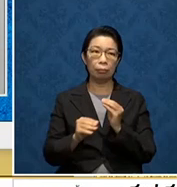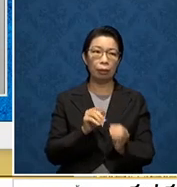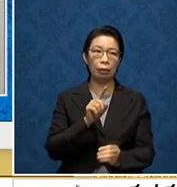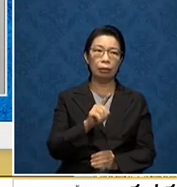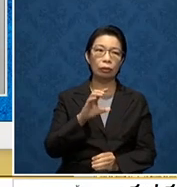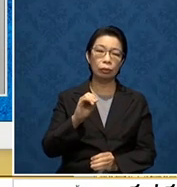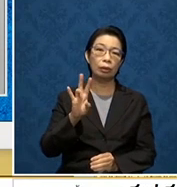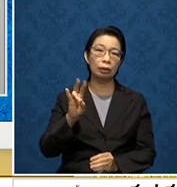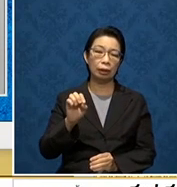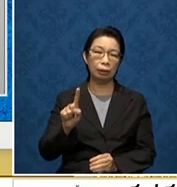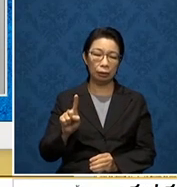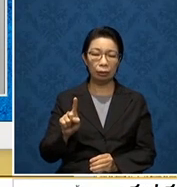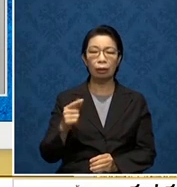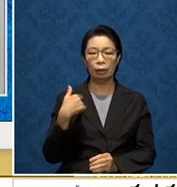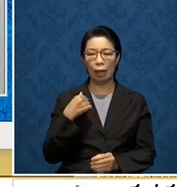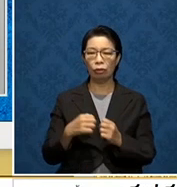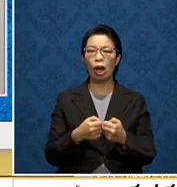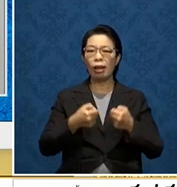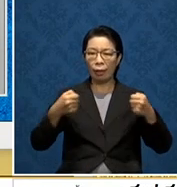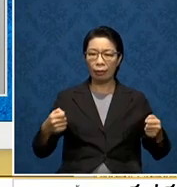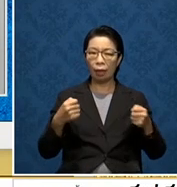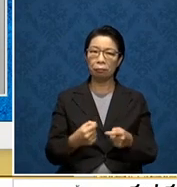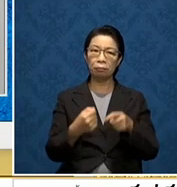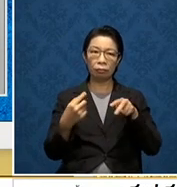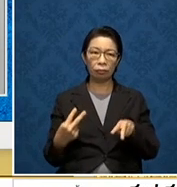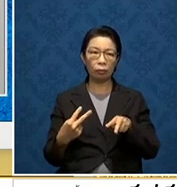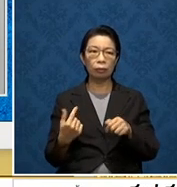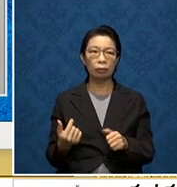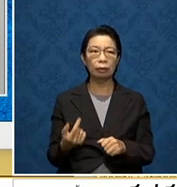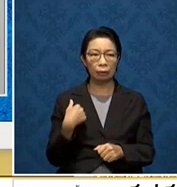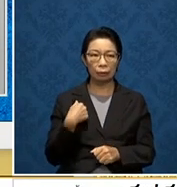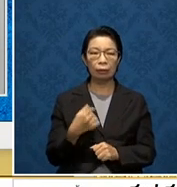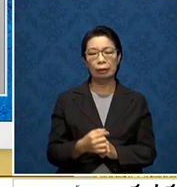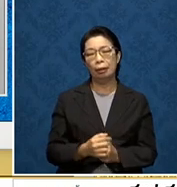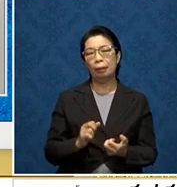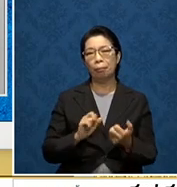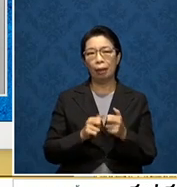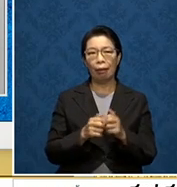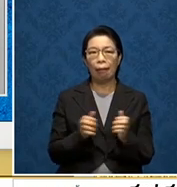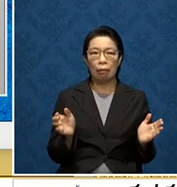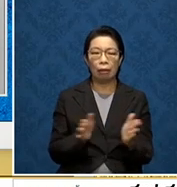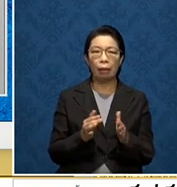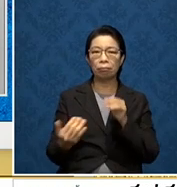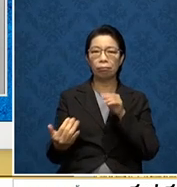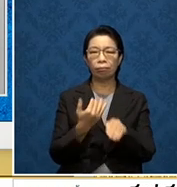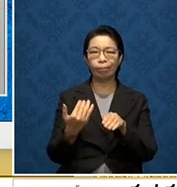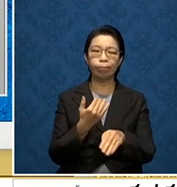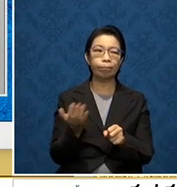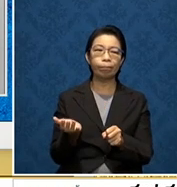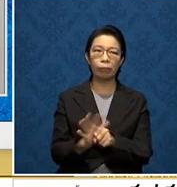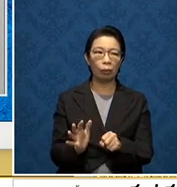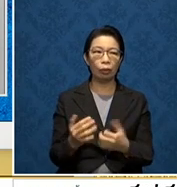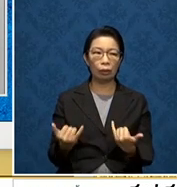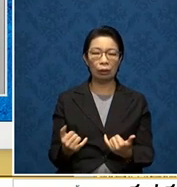4071ระหว่างตำบลวังพญาแล้วก็ตำบลพิเทนถนนเส้นนี้จะเป็นยุทธศาสตร์